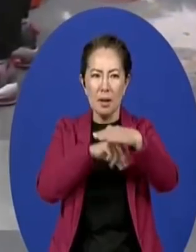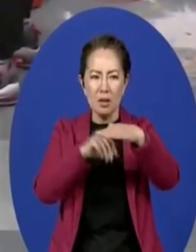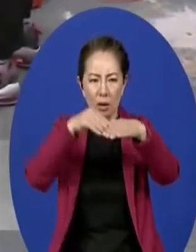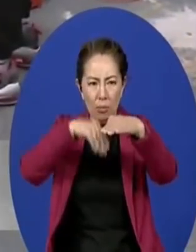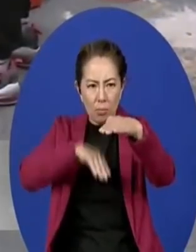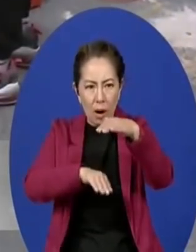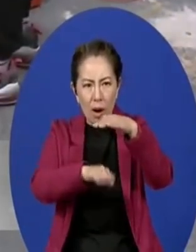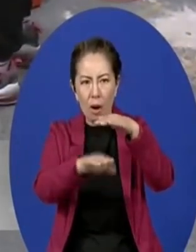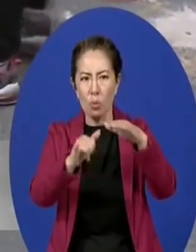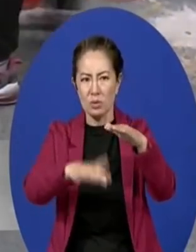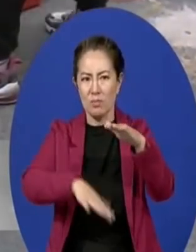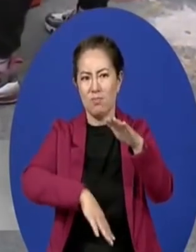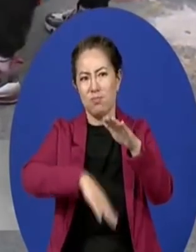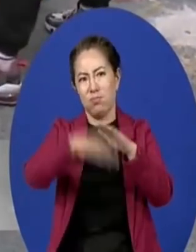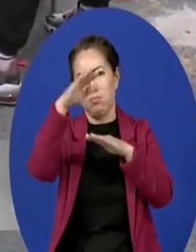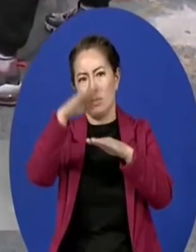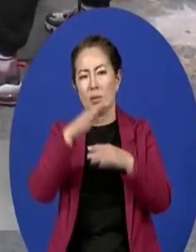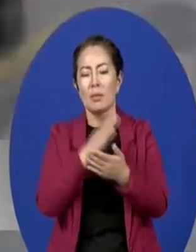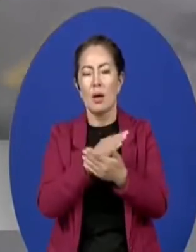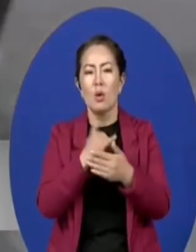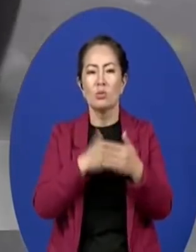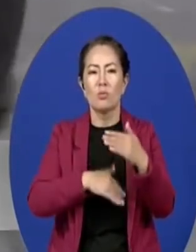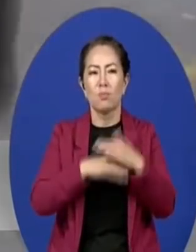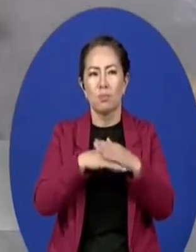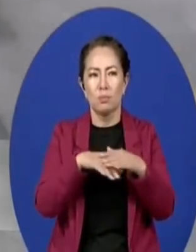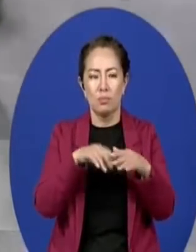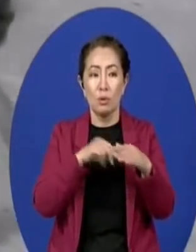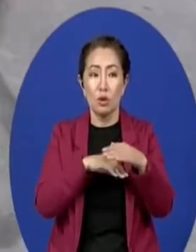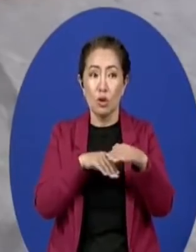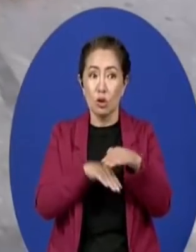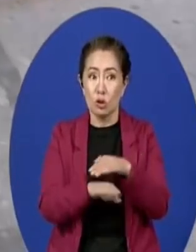түнелүүд усан давтсан билээ.